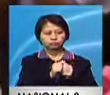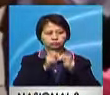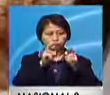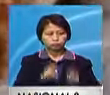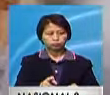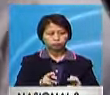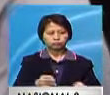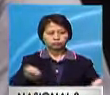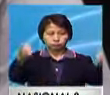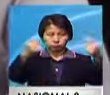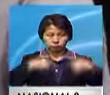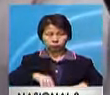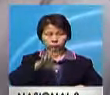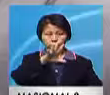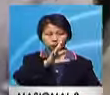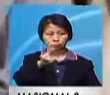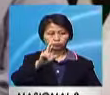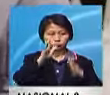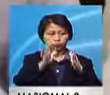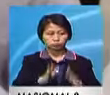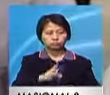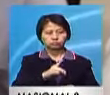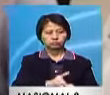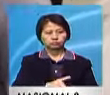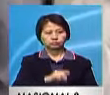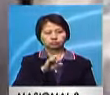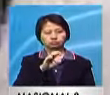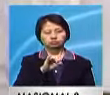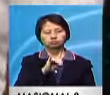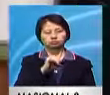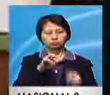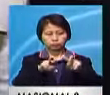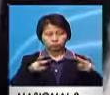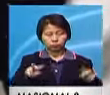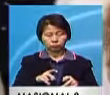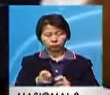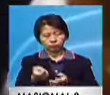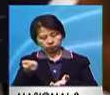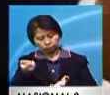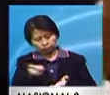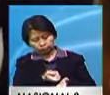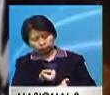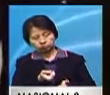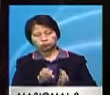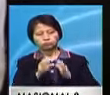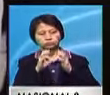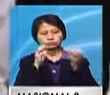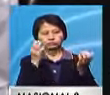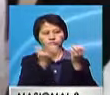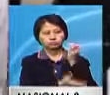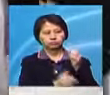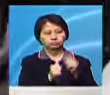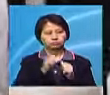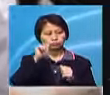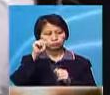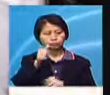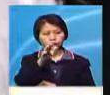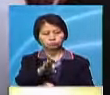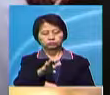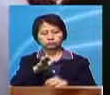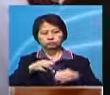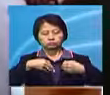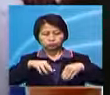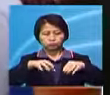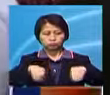dijangka dihadiri lebih 5,000 orang di Eastwood Valley Golf and Country Club. Petang esok, Perdana Menteri dijadual melancarkan